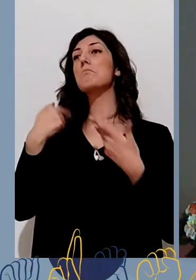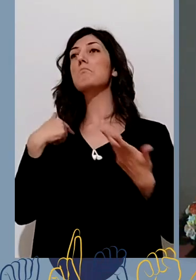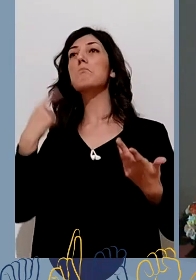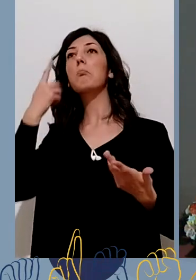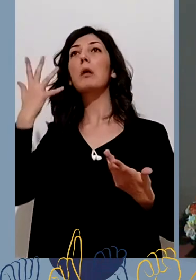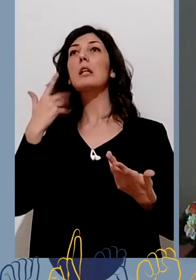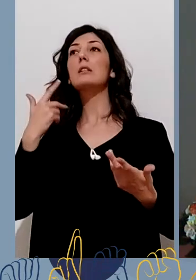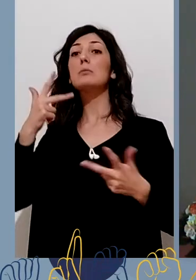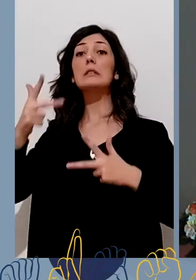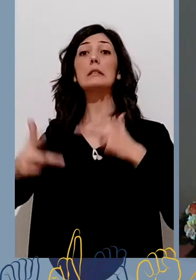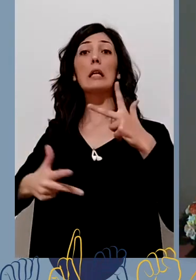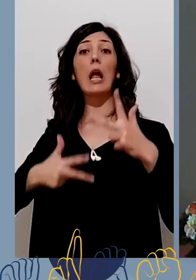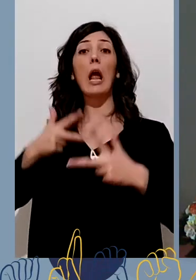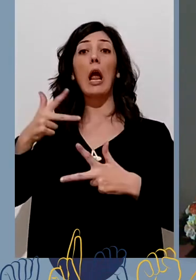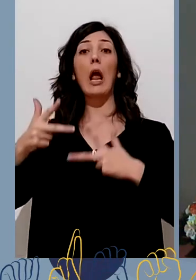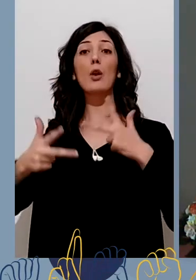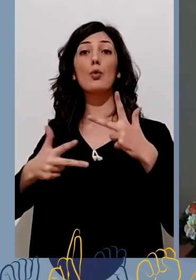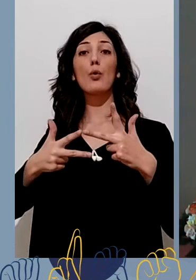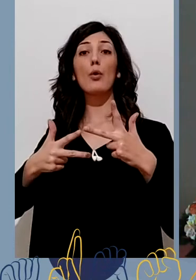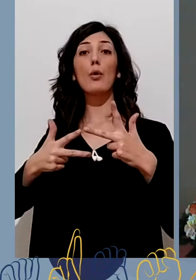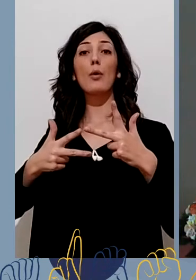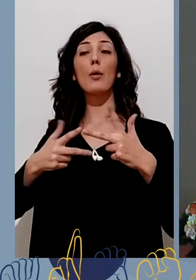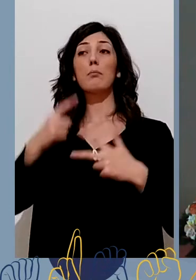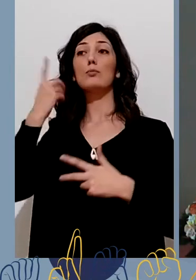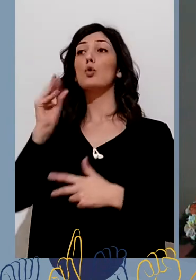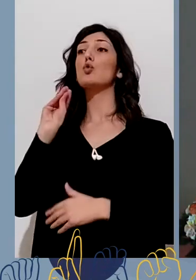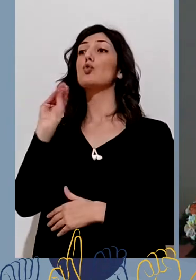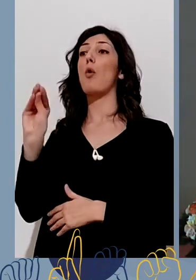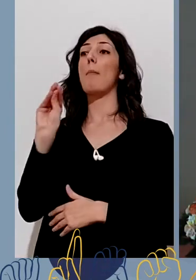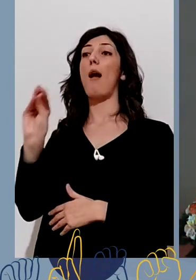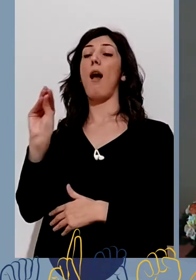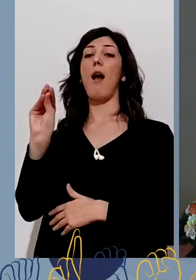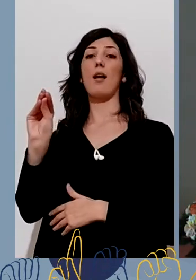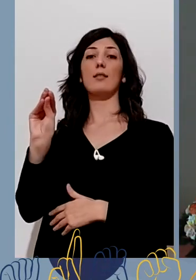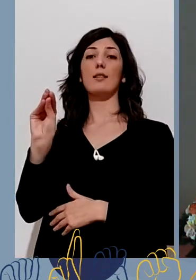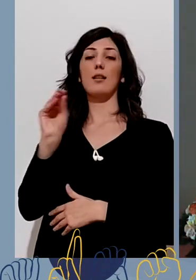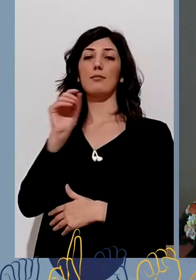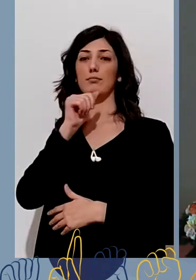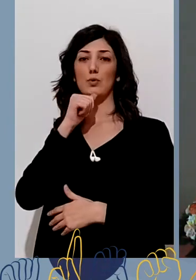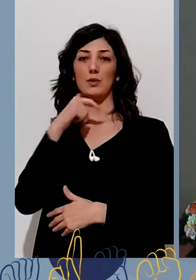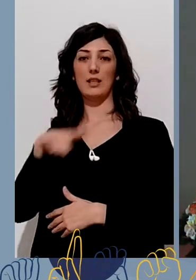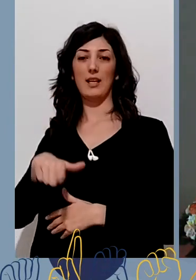questo è il segno di domanda, come la nostra interprete ci farà vedere.